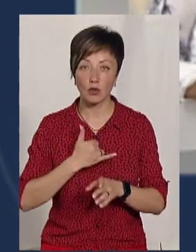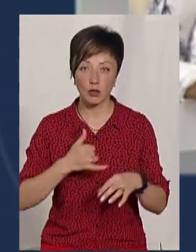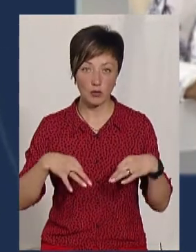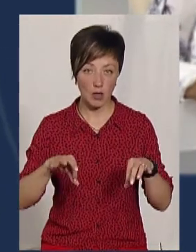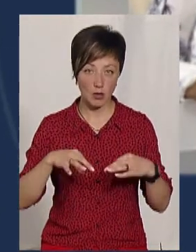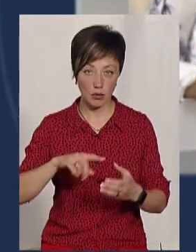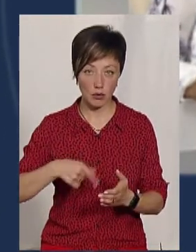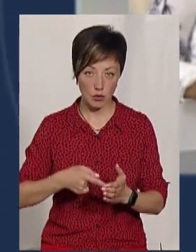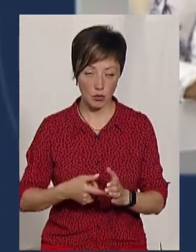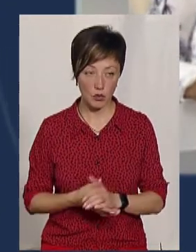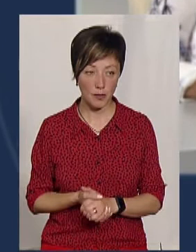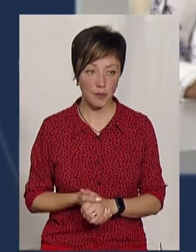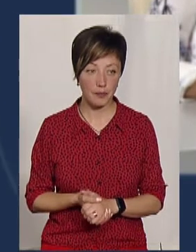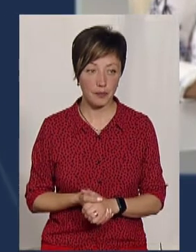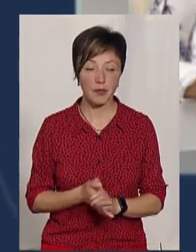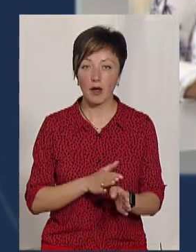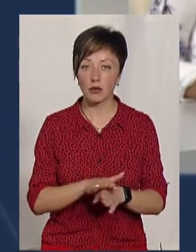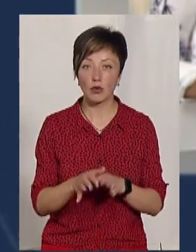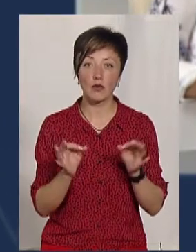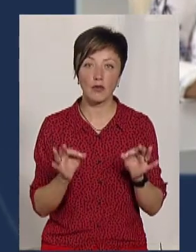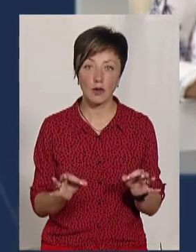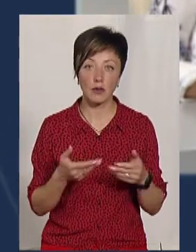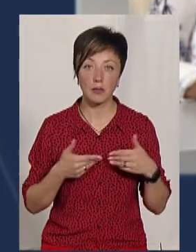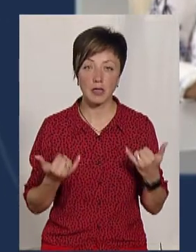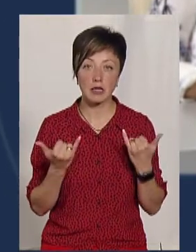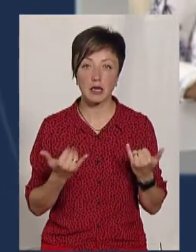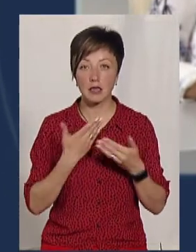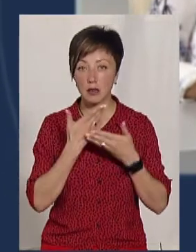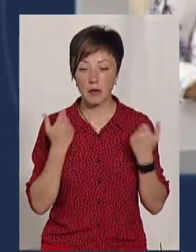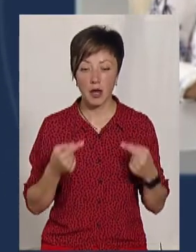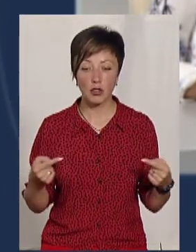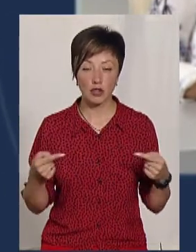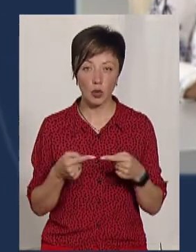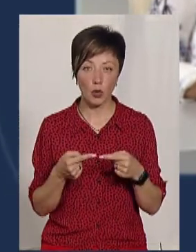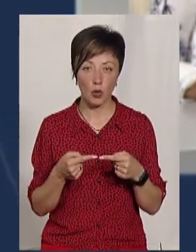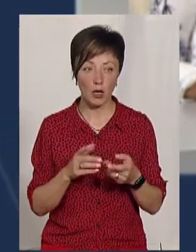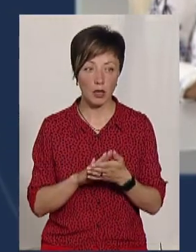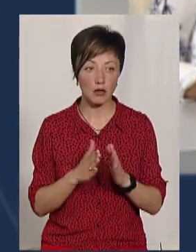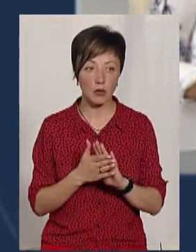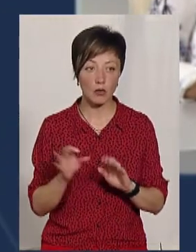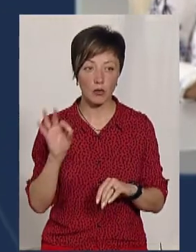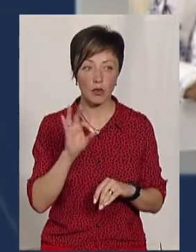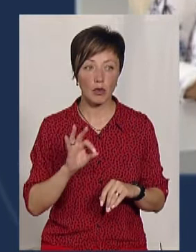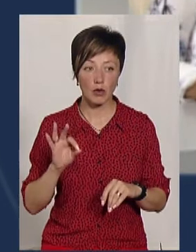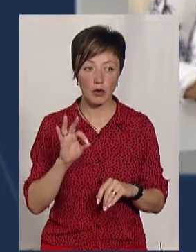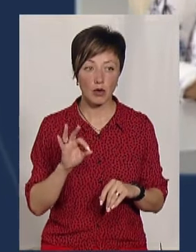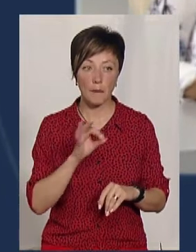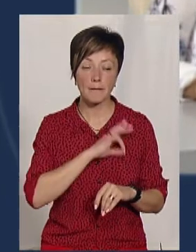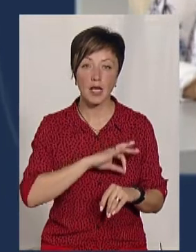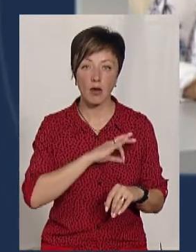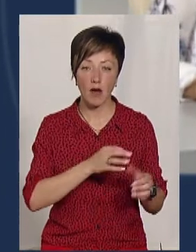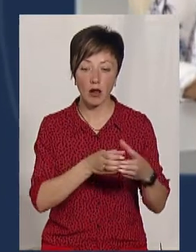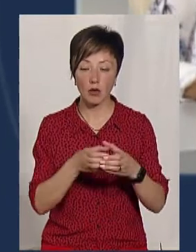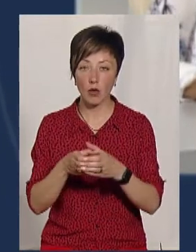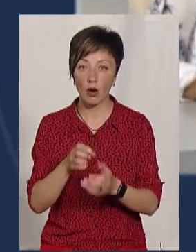нашому транспорті міському. Абсолютно вірно. Ми зараз не маємо чіткої картини щодо пільгових